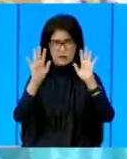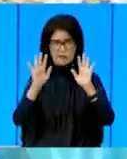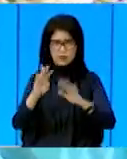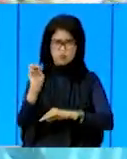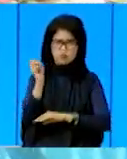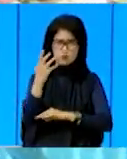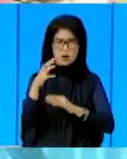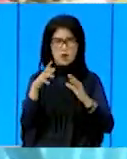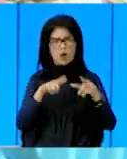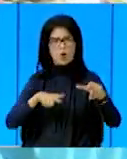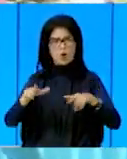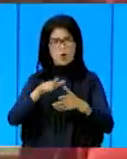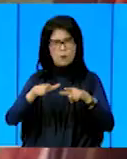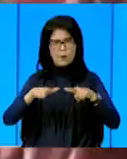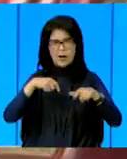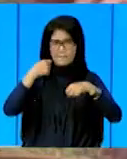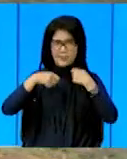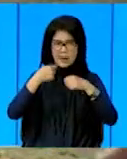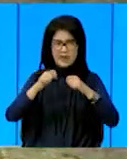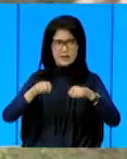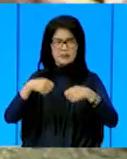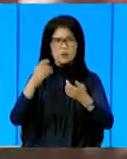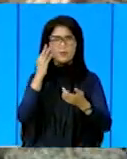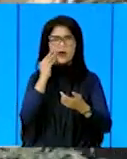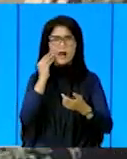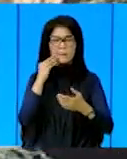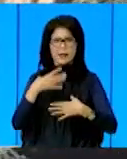kompetisi kuliner yang dapat memberikan pengalaman menarik bagi